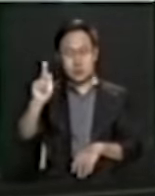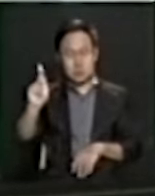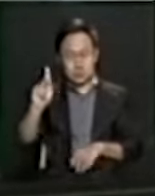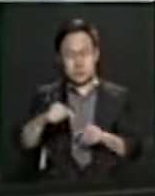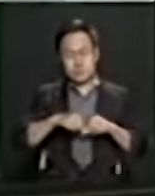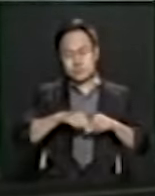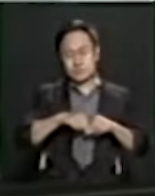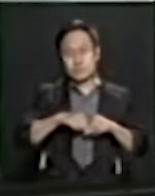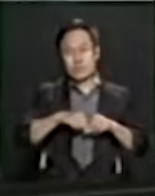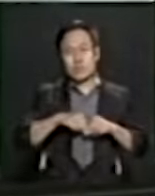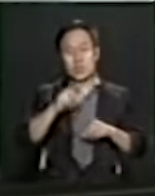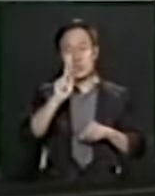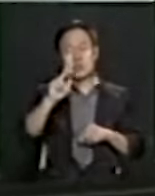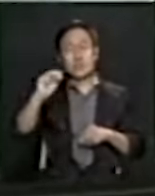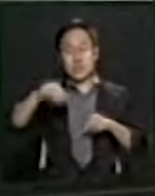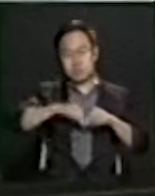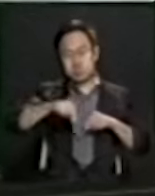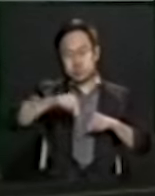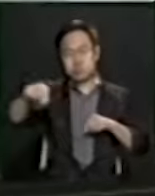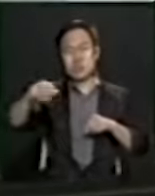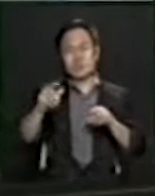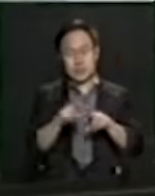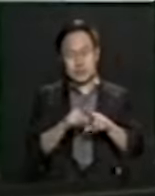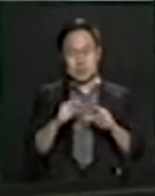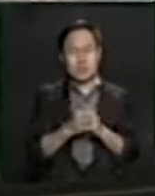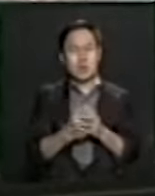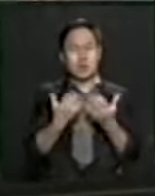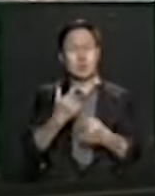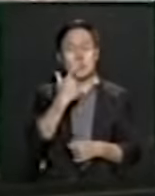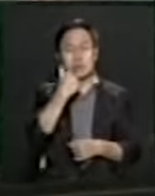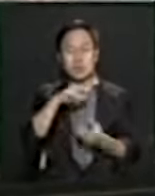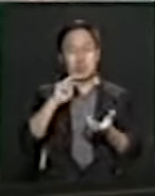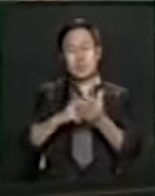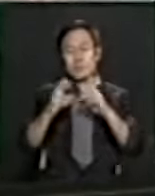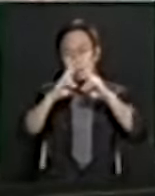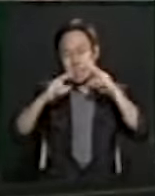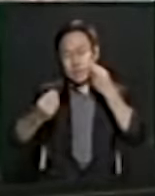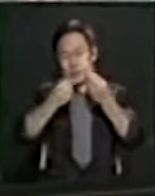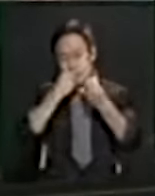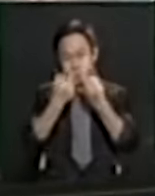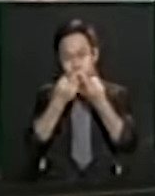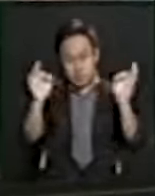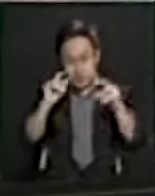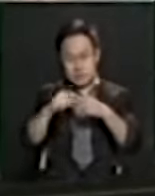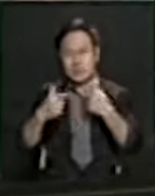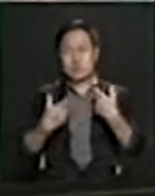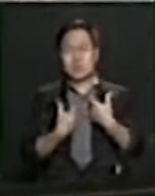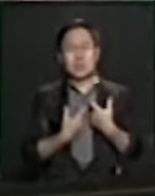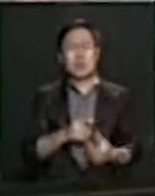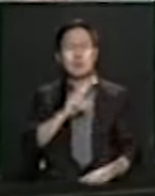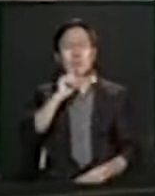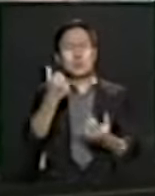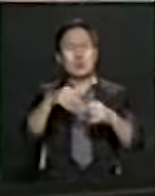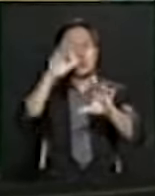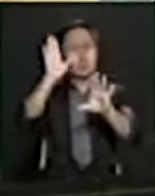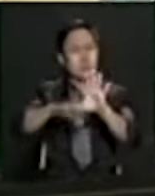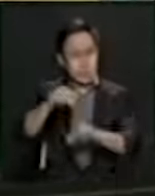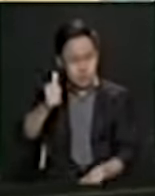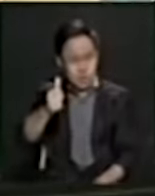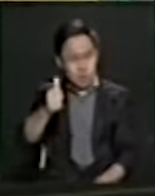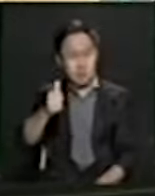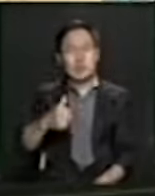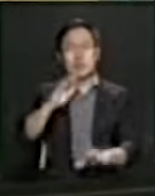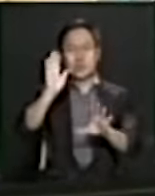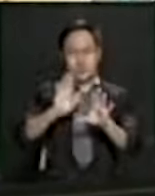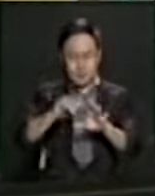ว่าวันอาทิตย์นี้เป็นวันครอบครัวด้วยนะคะได้ไปอยู่กันพร้อมหน้าพร้อมตาแล้วก็ทำกิจกรรมแบบนี้ถ้าเกิดว่าตอนนี้คุณผู้ชมดูอยู่เนี่ยยังไปสมัครเข้าร่วมโครงการทัน คร ับ โอ้โห